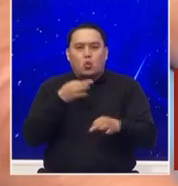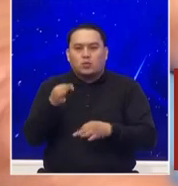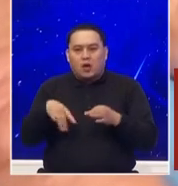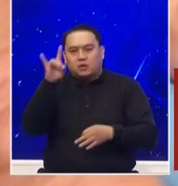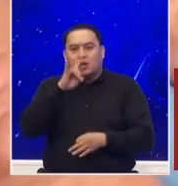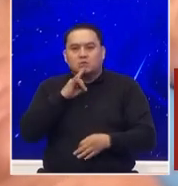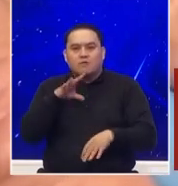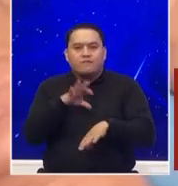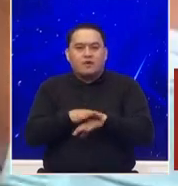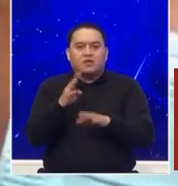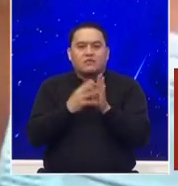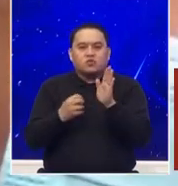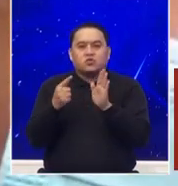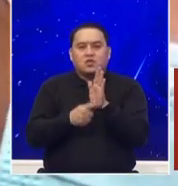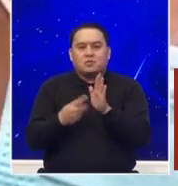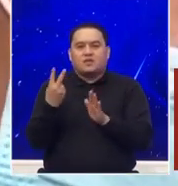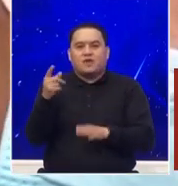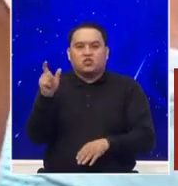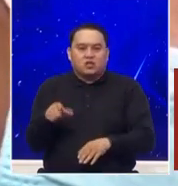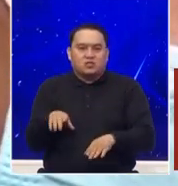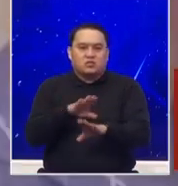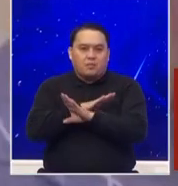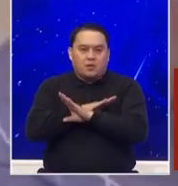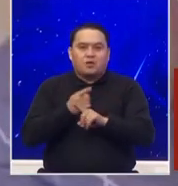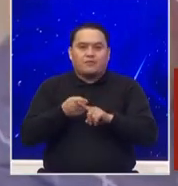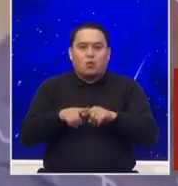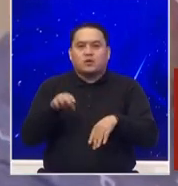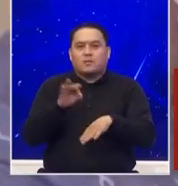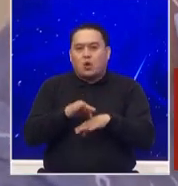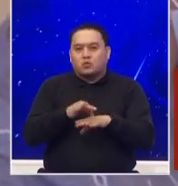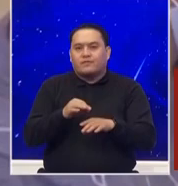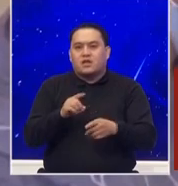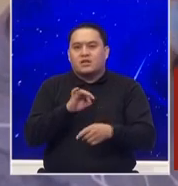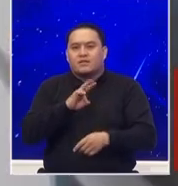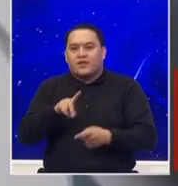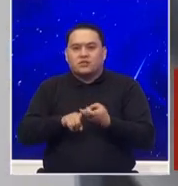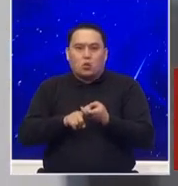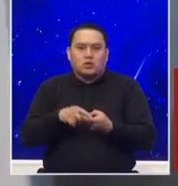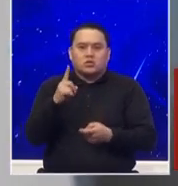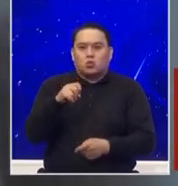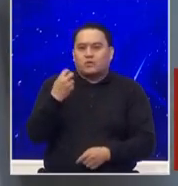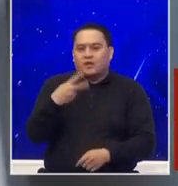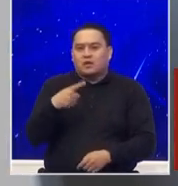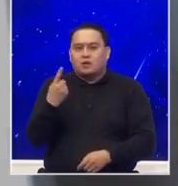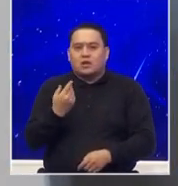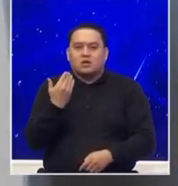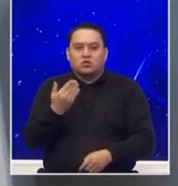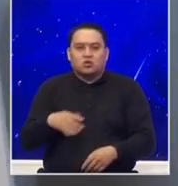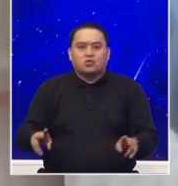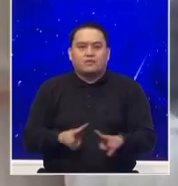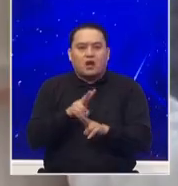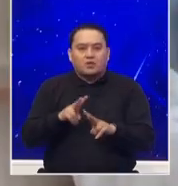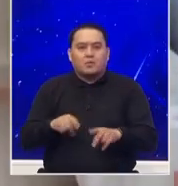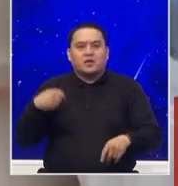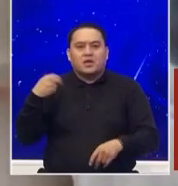сутки в Казахстане выявлены 972 заболевших с положительным ПЦР на коронавирусную инфекцию. 121 из них – жители